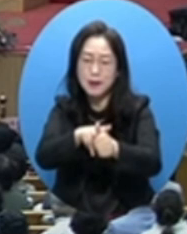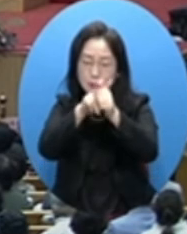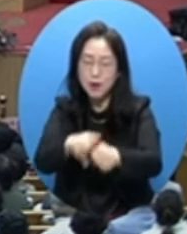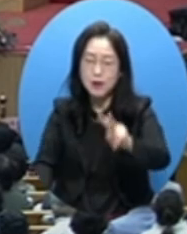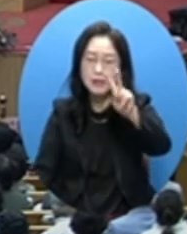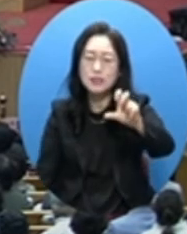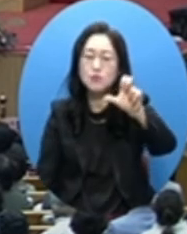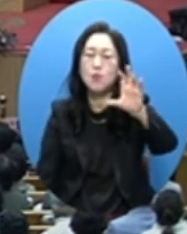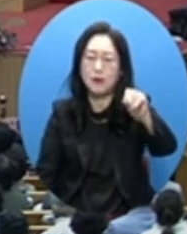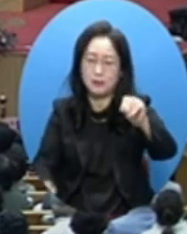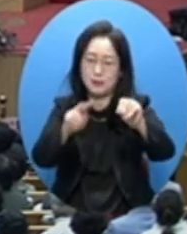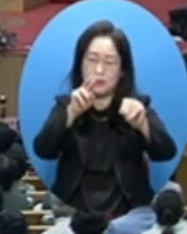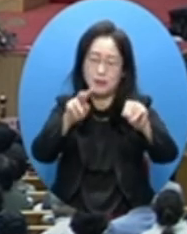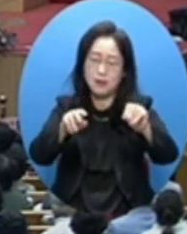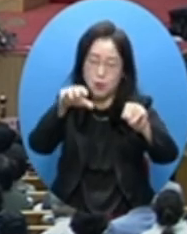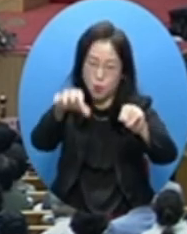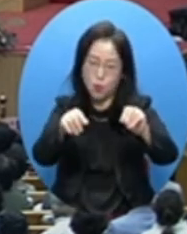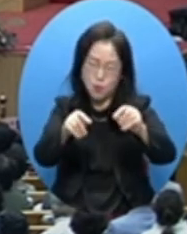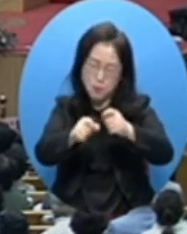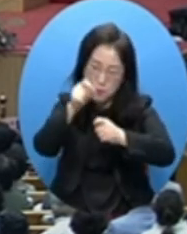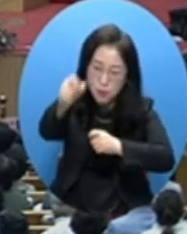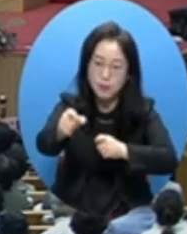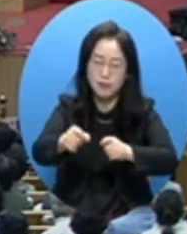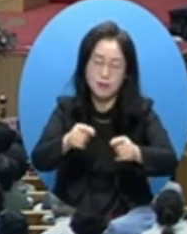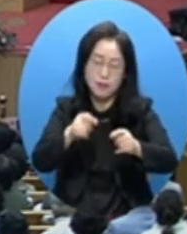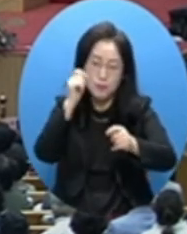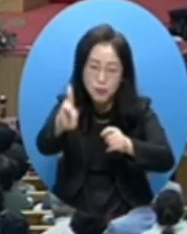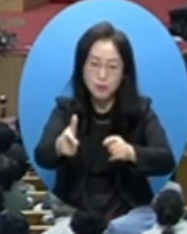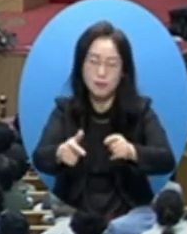마일을 다니며 설교를 했고 하루 평균